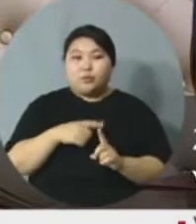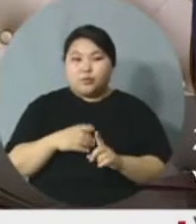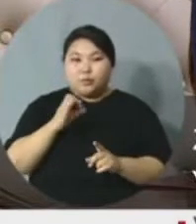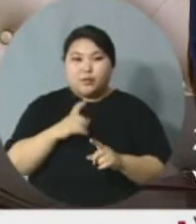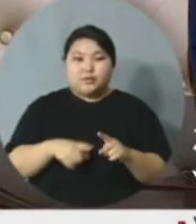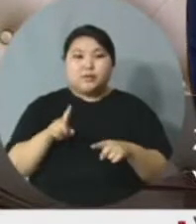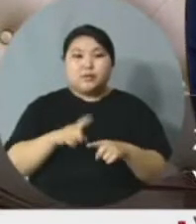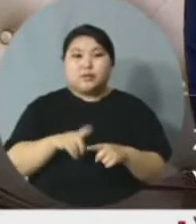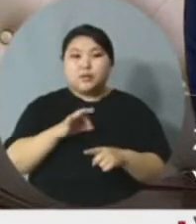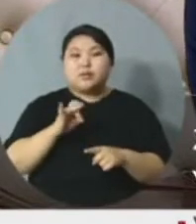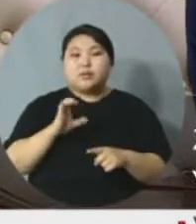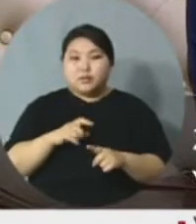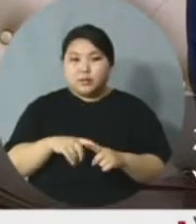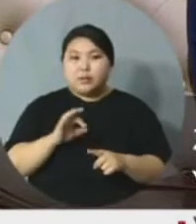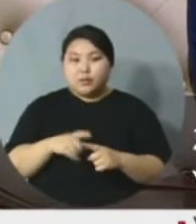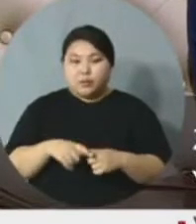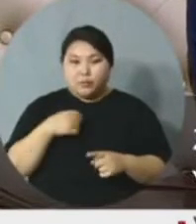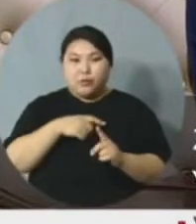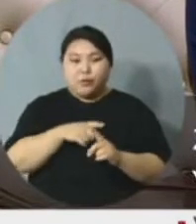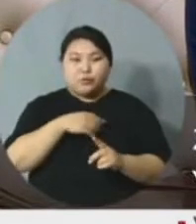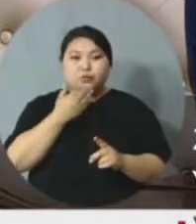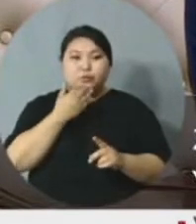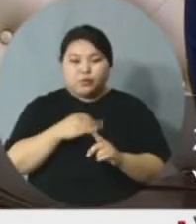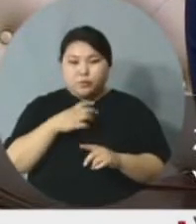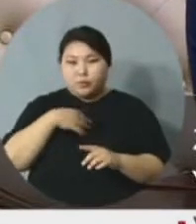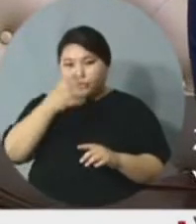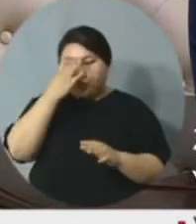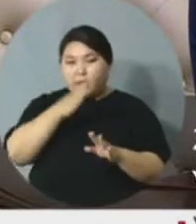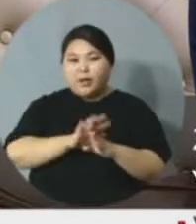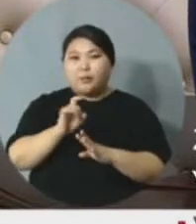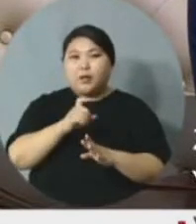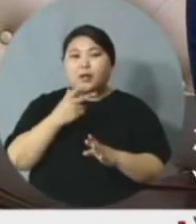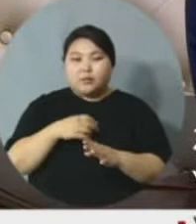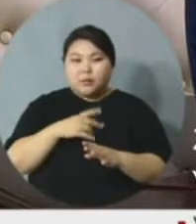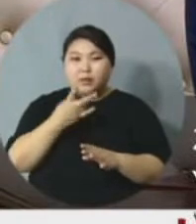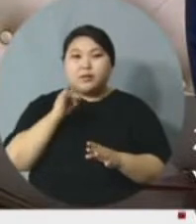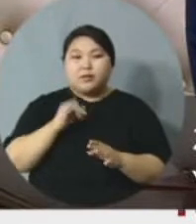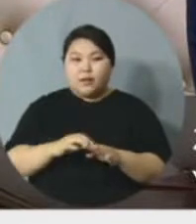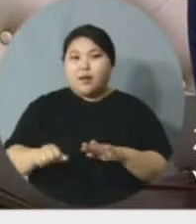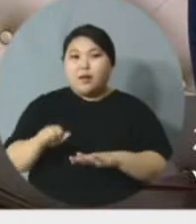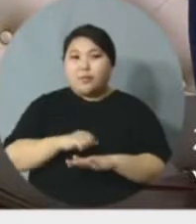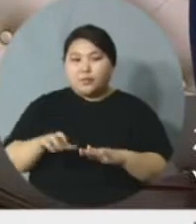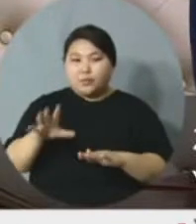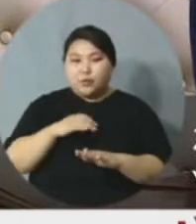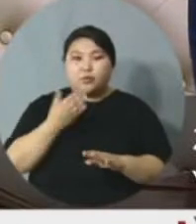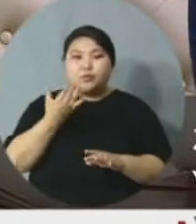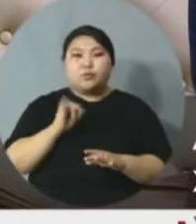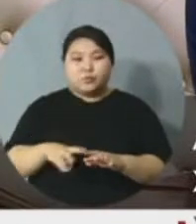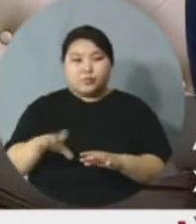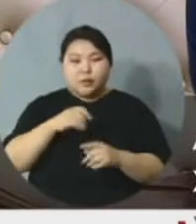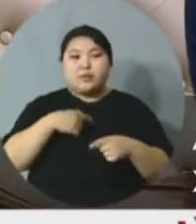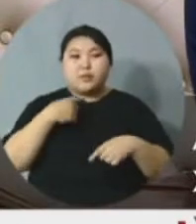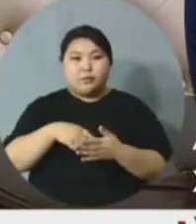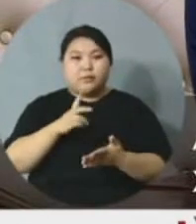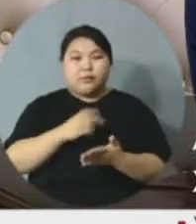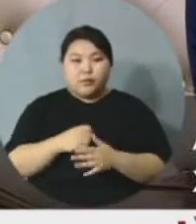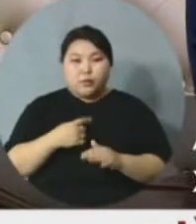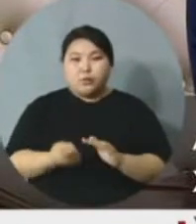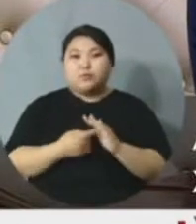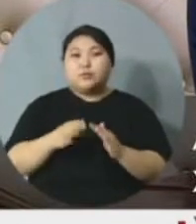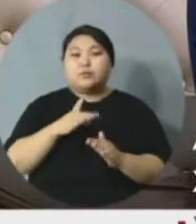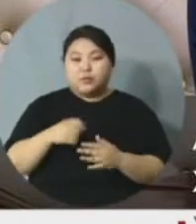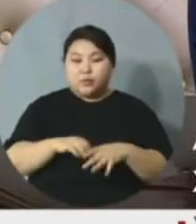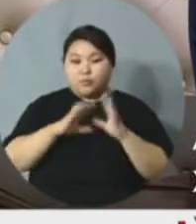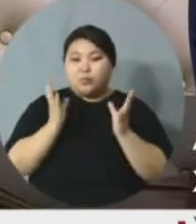мөн дээрээс нь өнөөдөр бид хүмүүс төрийн албаагчдын нийт одоо аймагуудаарч явлаа, сумдаарч явлаа.